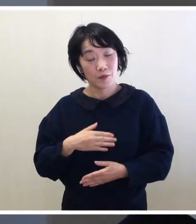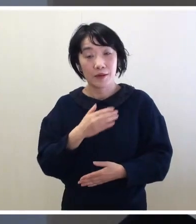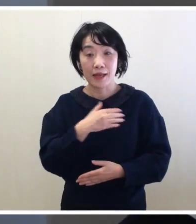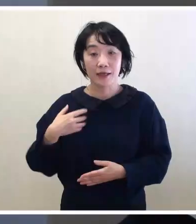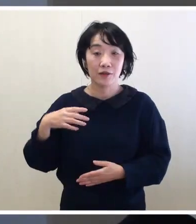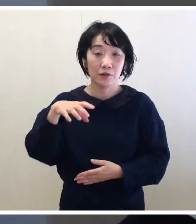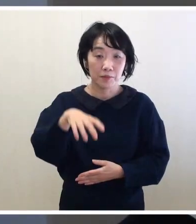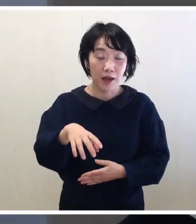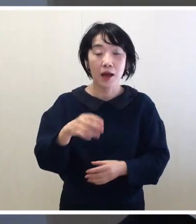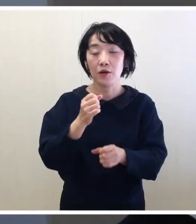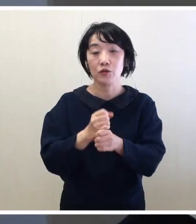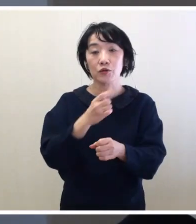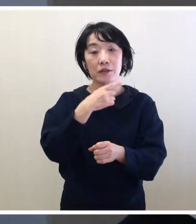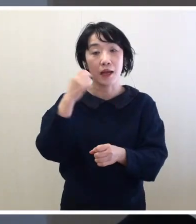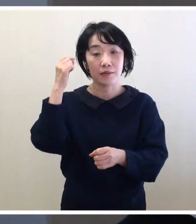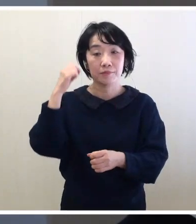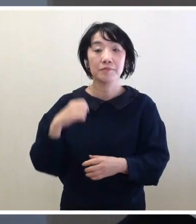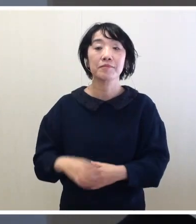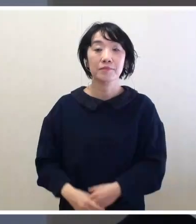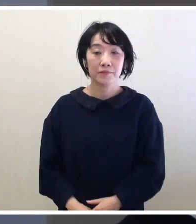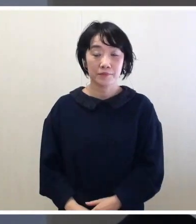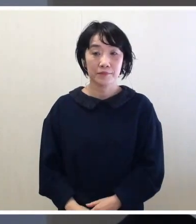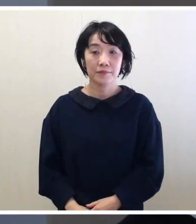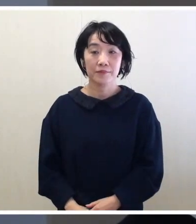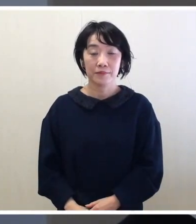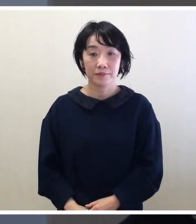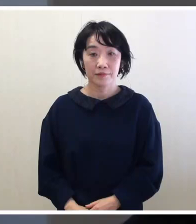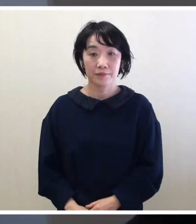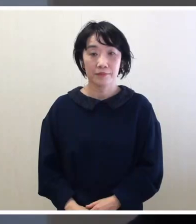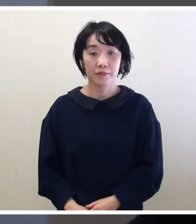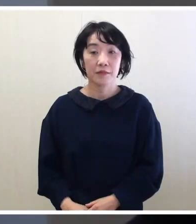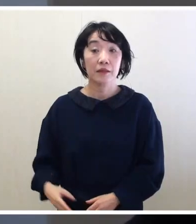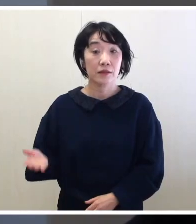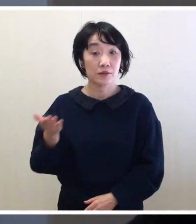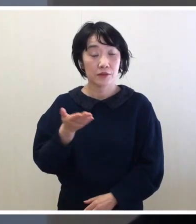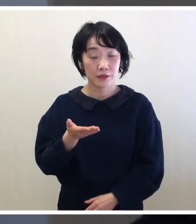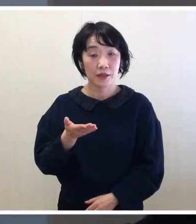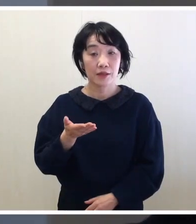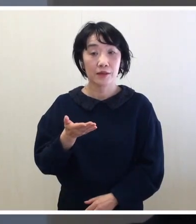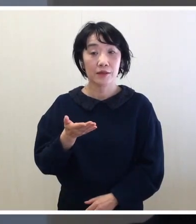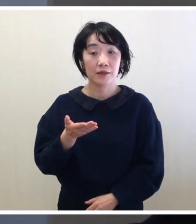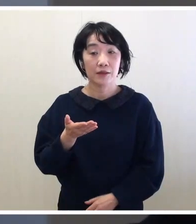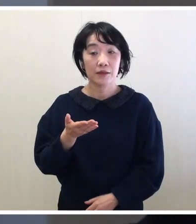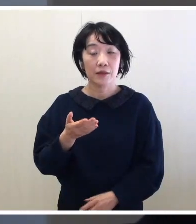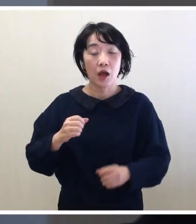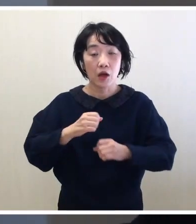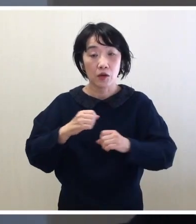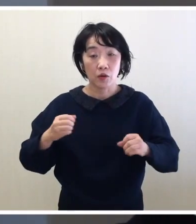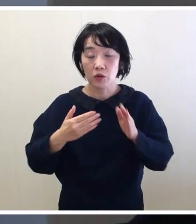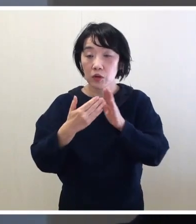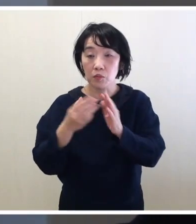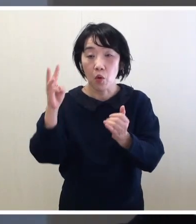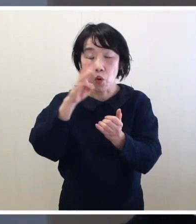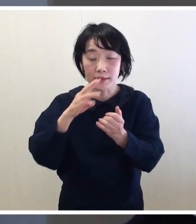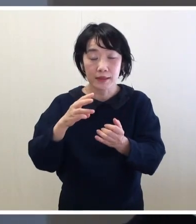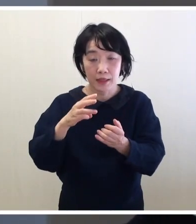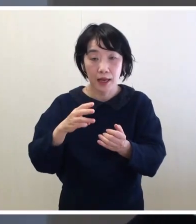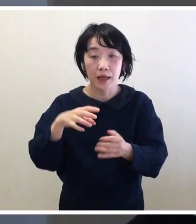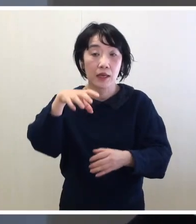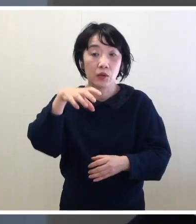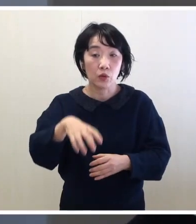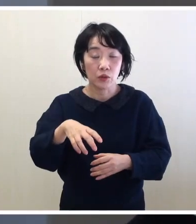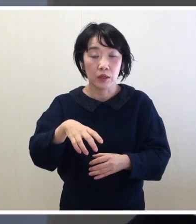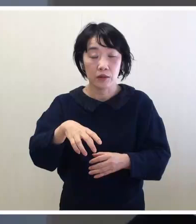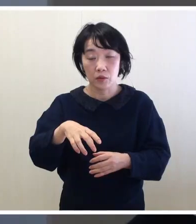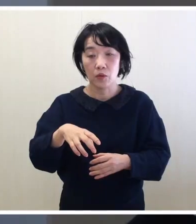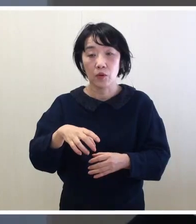ごしていただく、そういったものを創出していきたいと考えてございます。で、続いて広域防災拠点の機